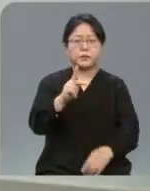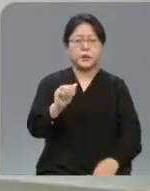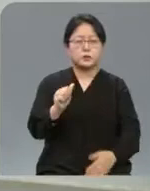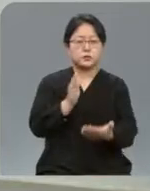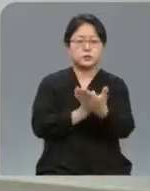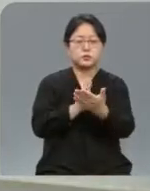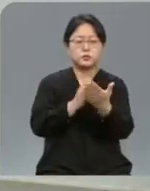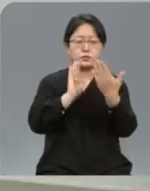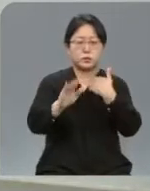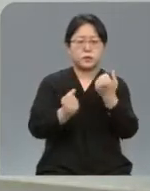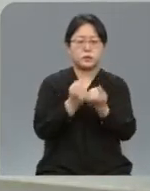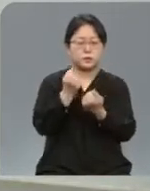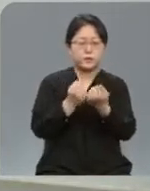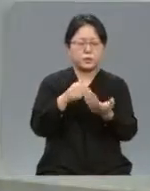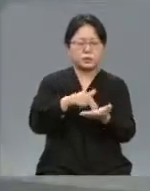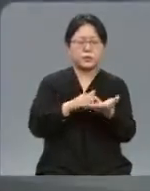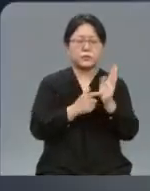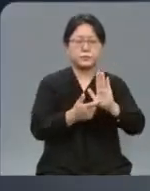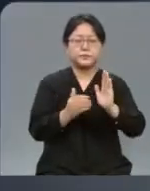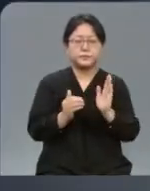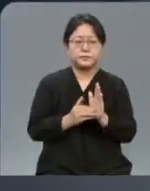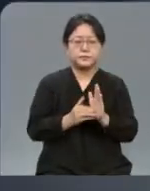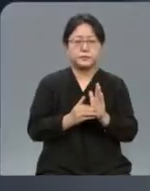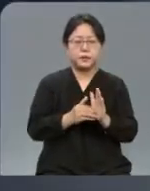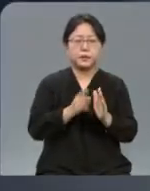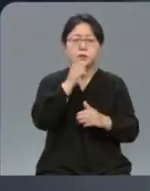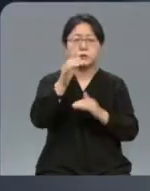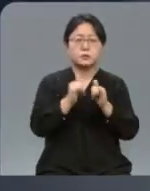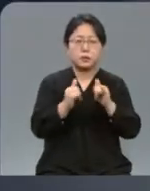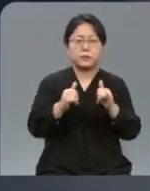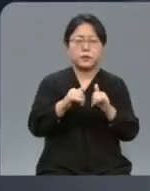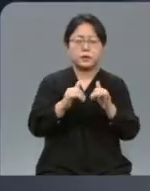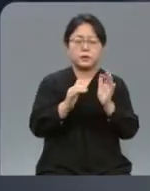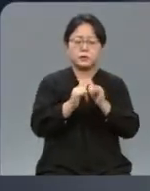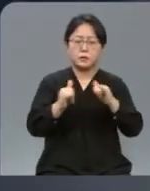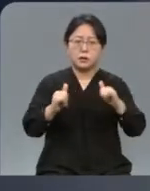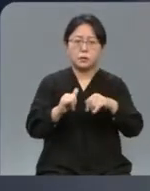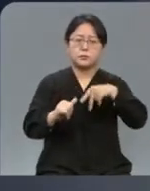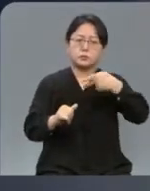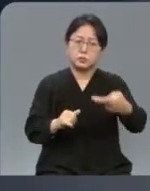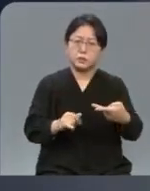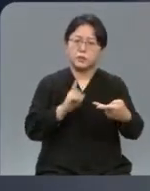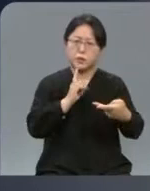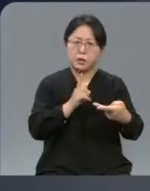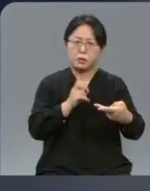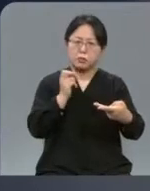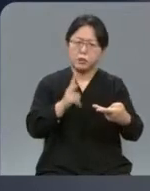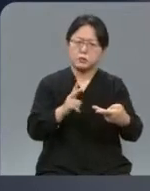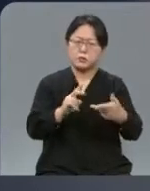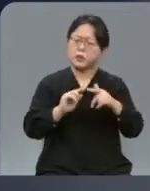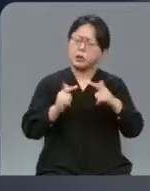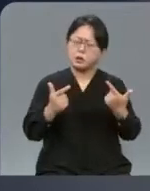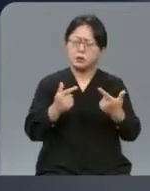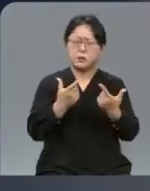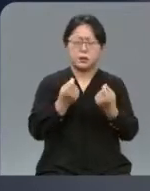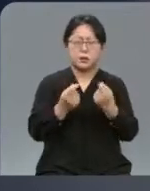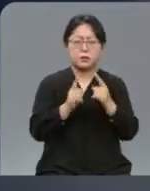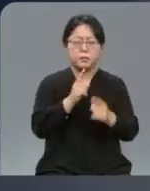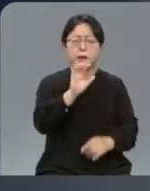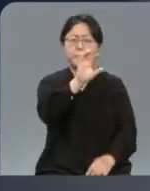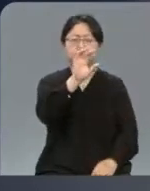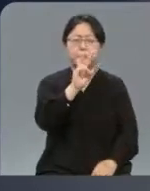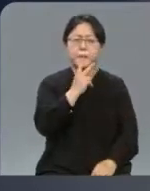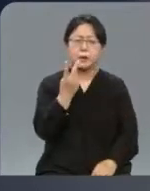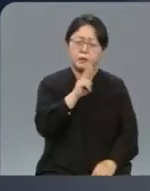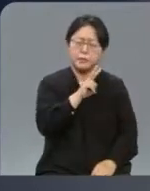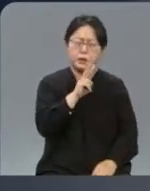보도 이후 해명자료를 배포했습니다 신고자가 사람이 쓰러져 있다 고 얘기한 뒤 다시 쓰러지지 않았다 고 번복하는 등